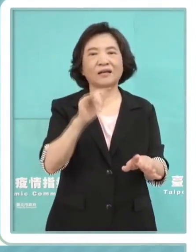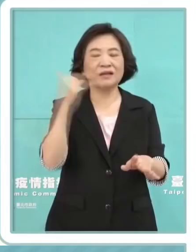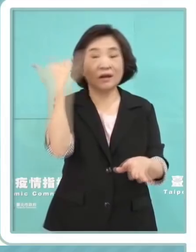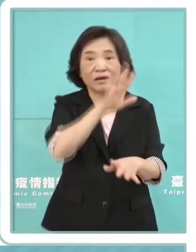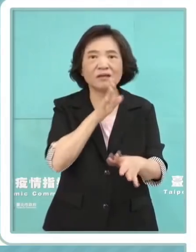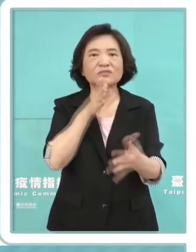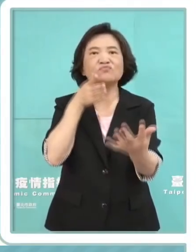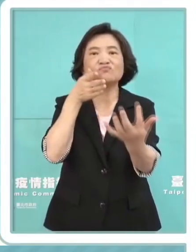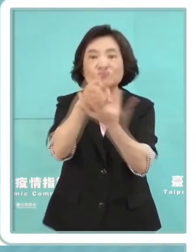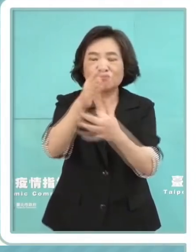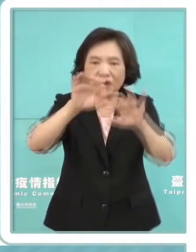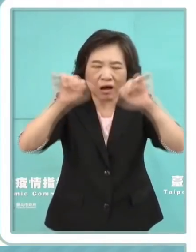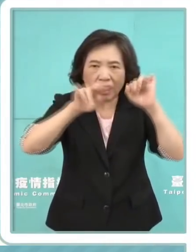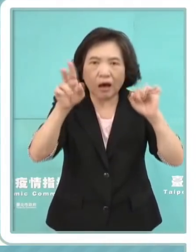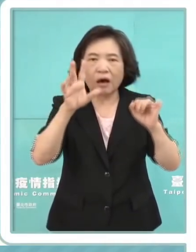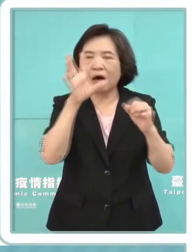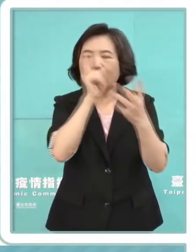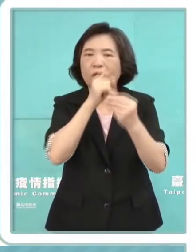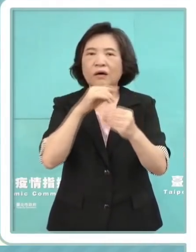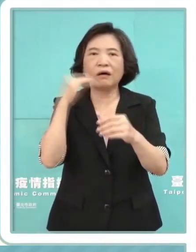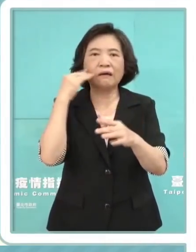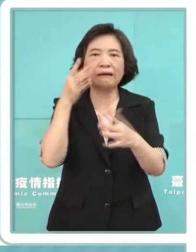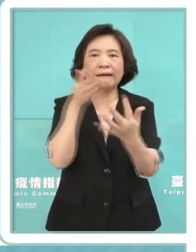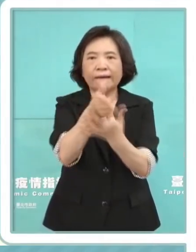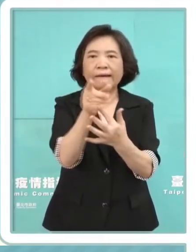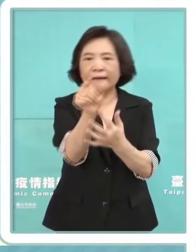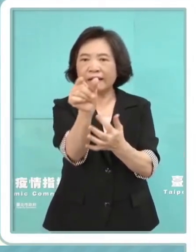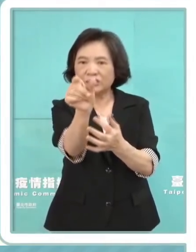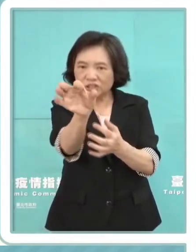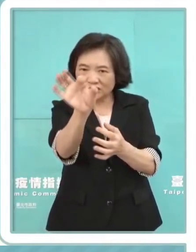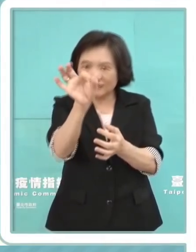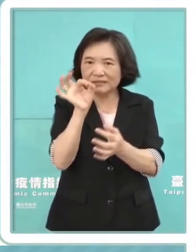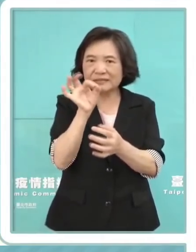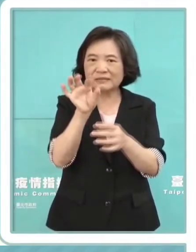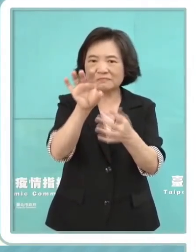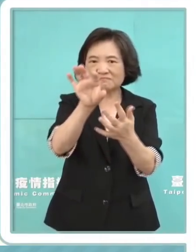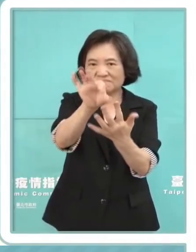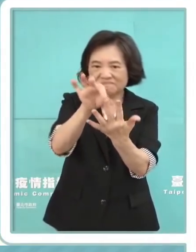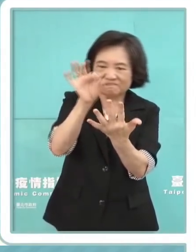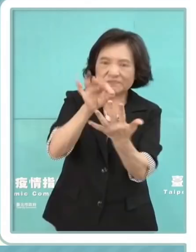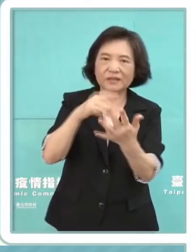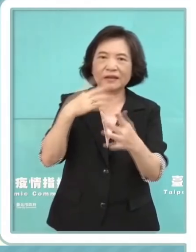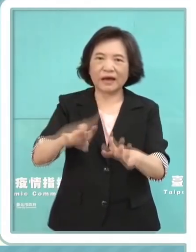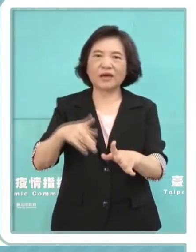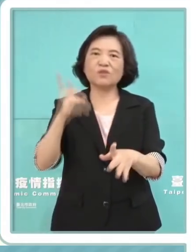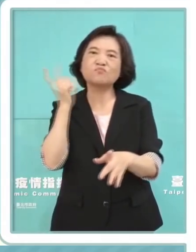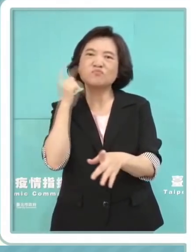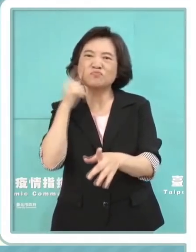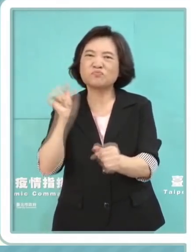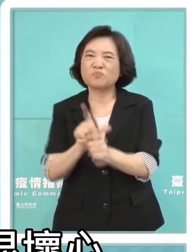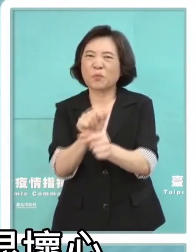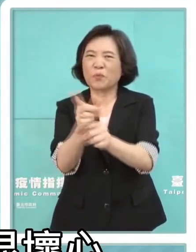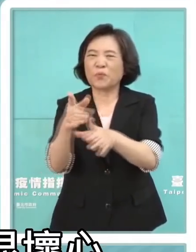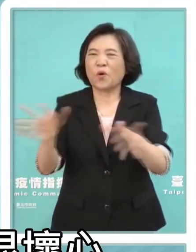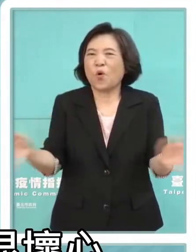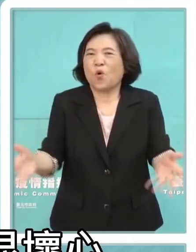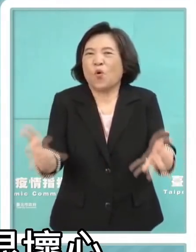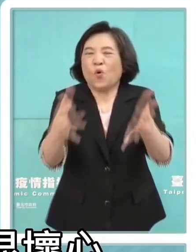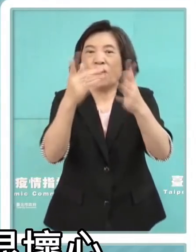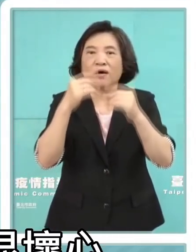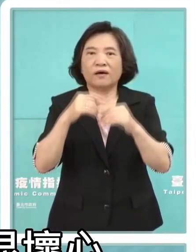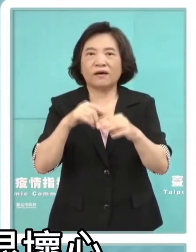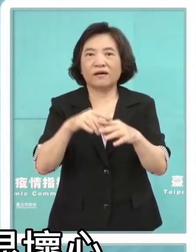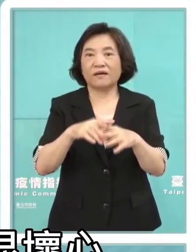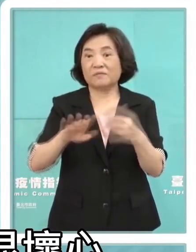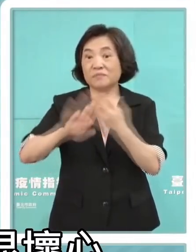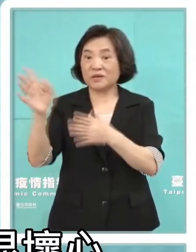什么叫抹黑？什么叫断章取义？什么叫做认知作战？这就是一个例子。他就要把你